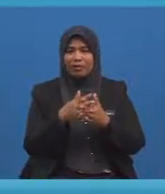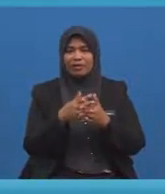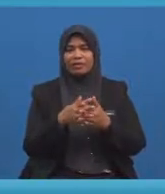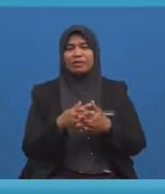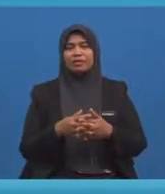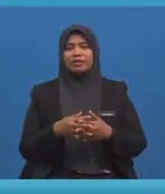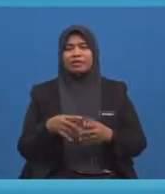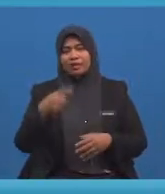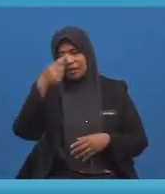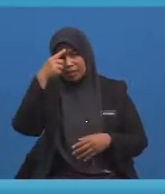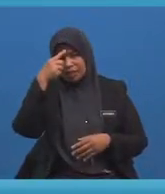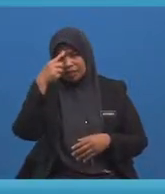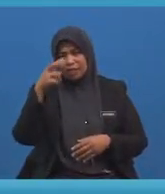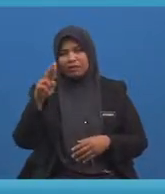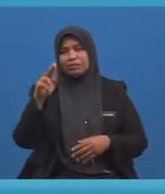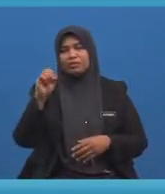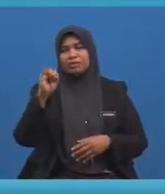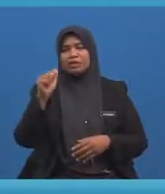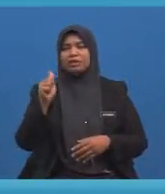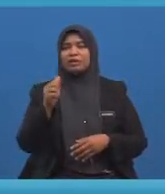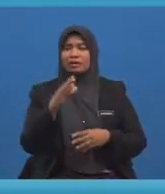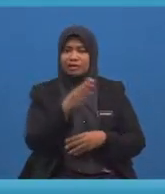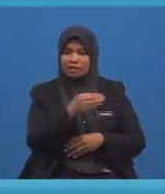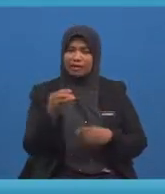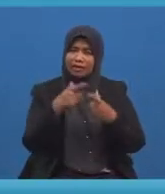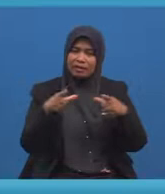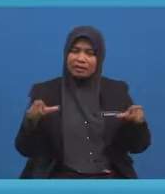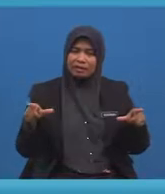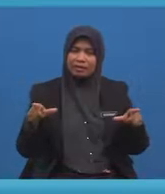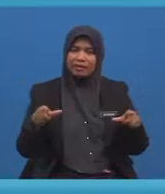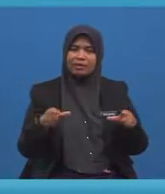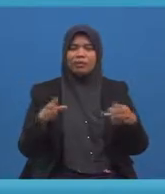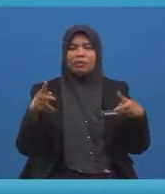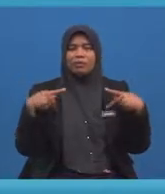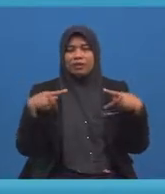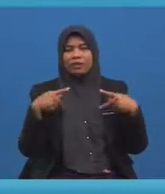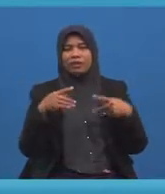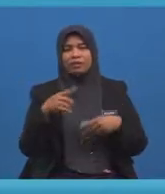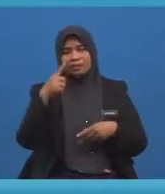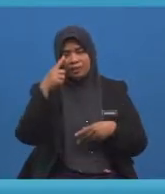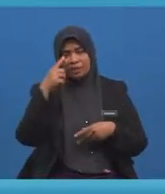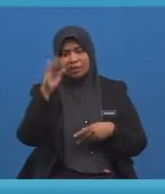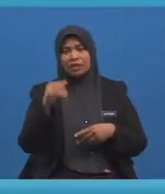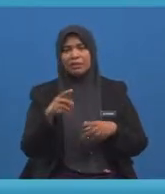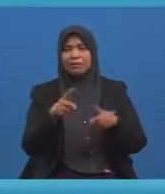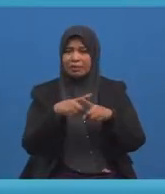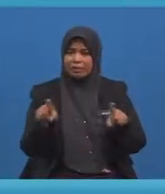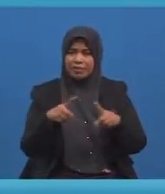Spanyol, India, Rusia dan lain-lain lagi mempunyai iris mata